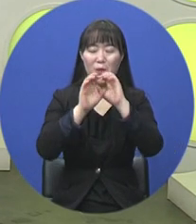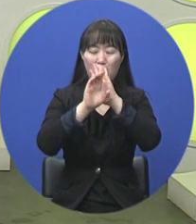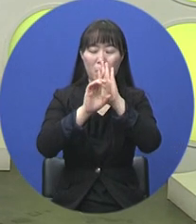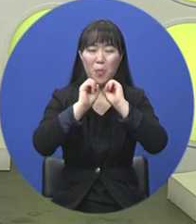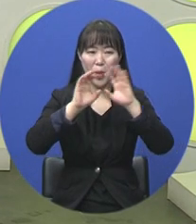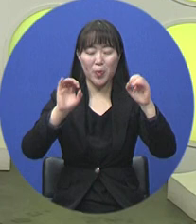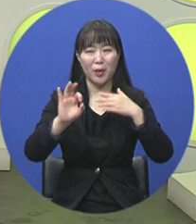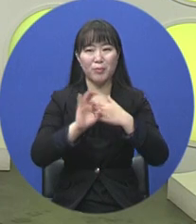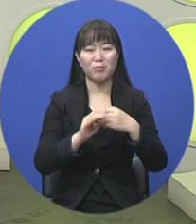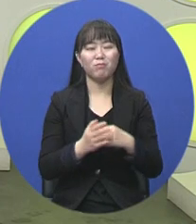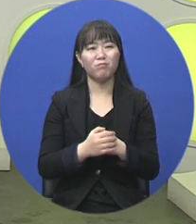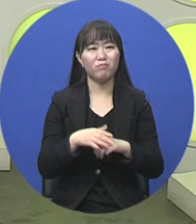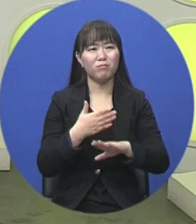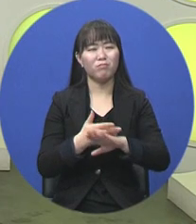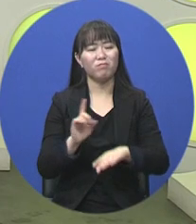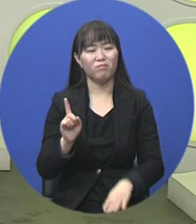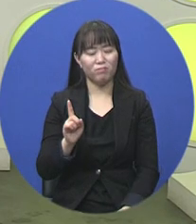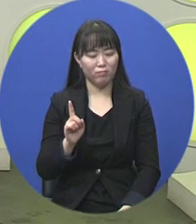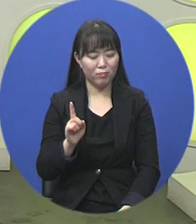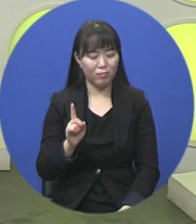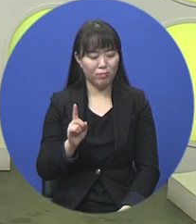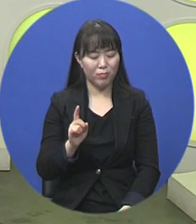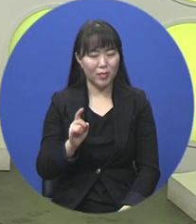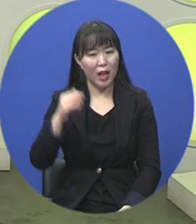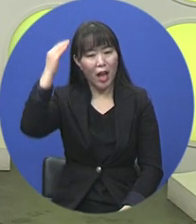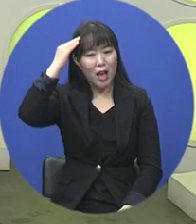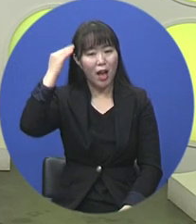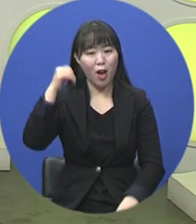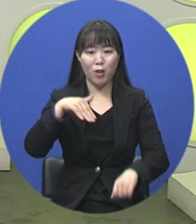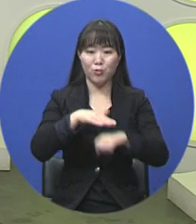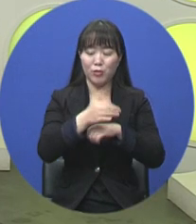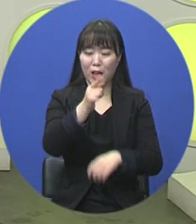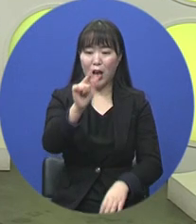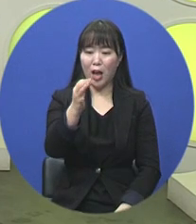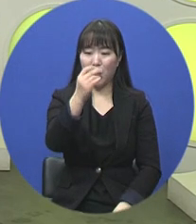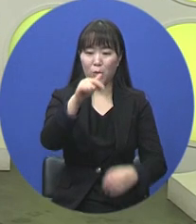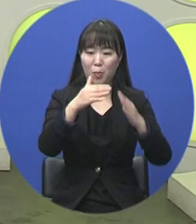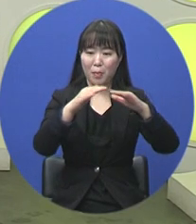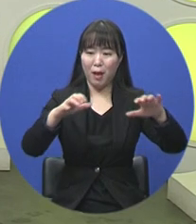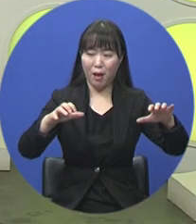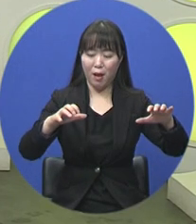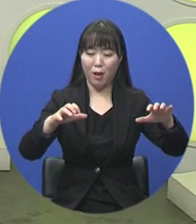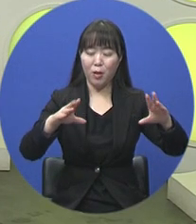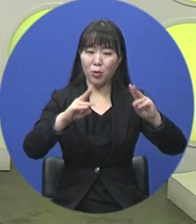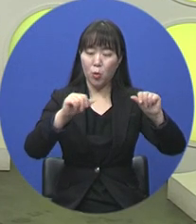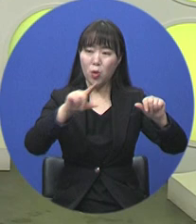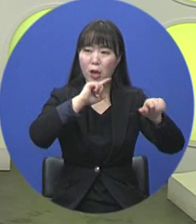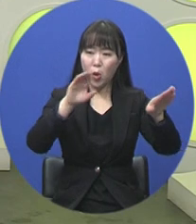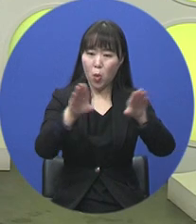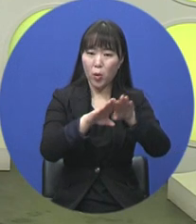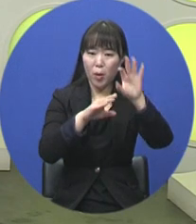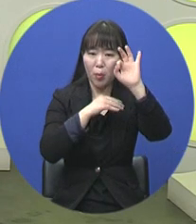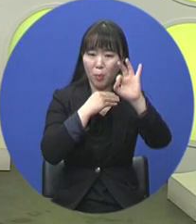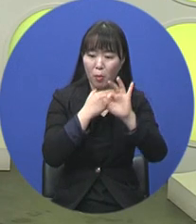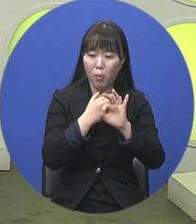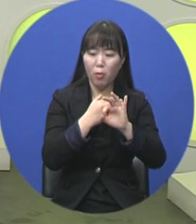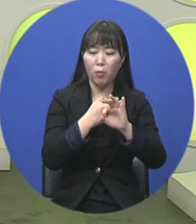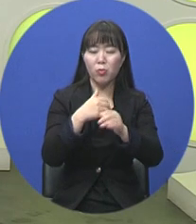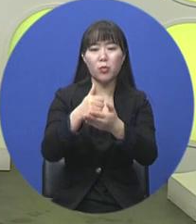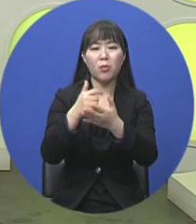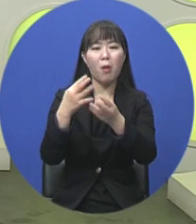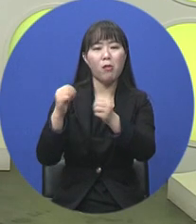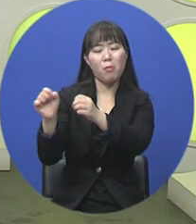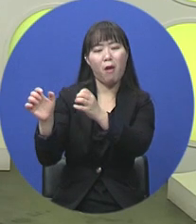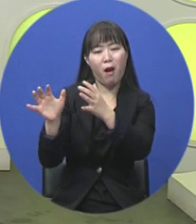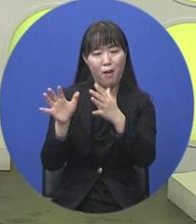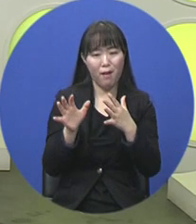다른 몸을 뭐라 올 거 보면 한 온 마을 을 쫓 이얼 폴라 이럴 보니까요 내 흐름들을 많이